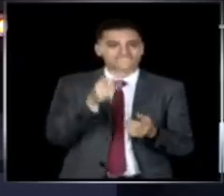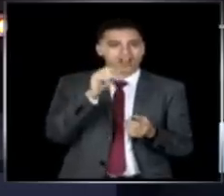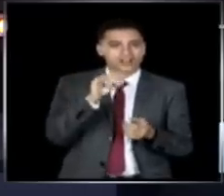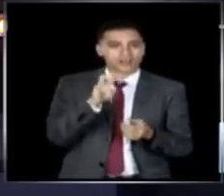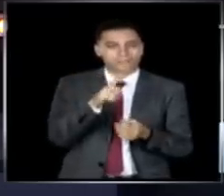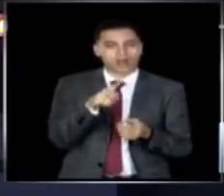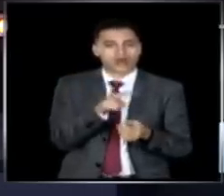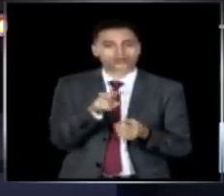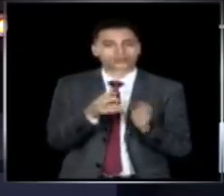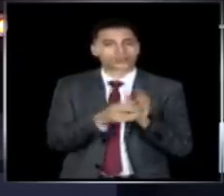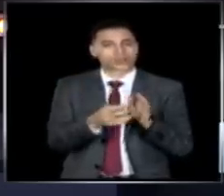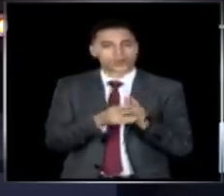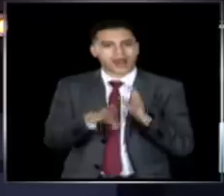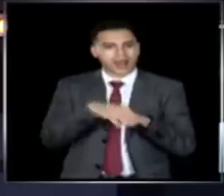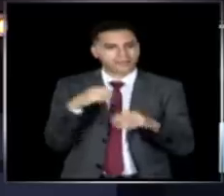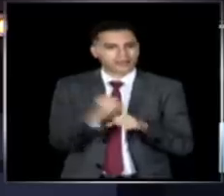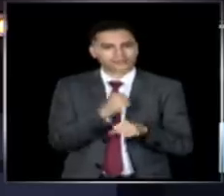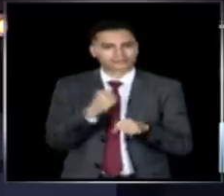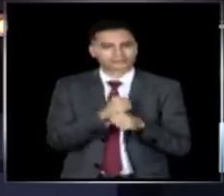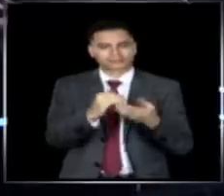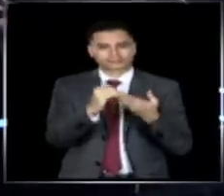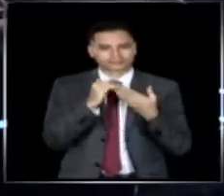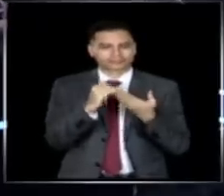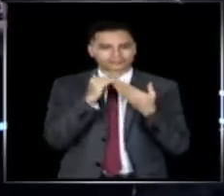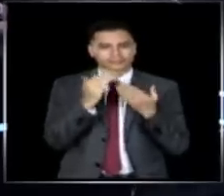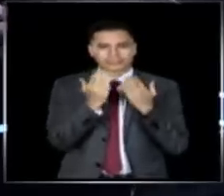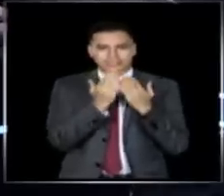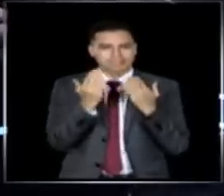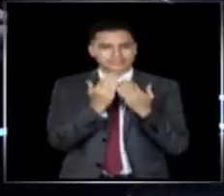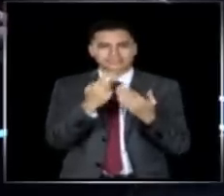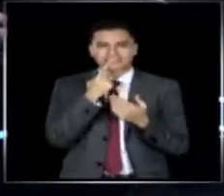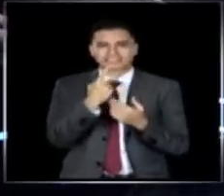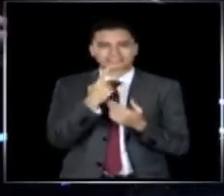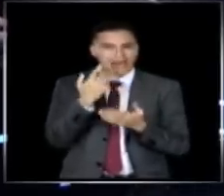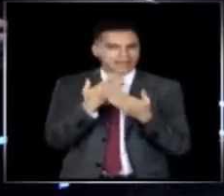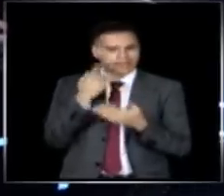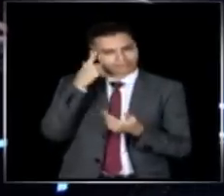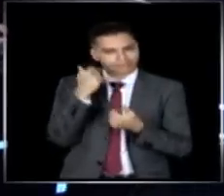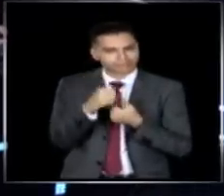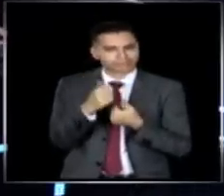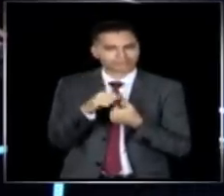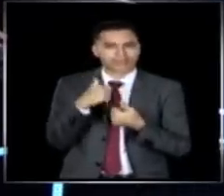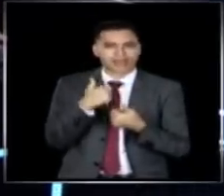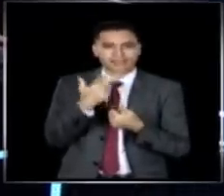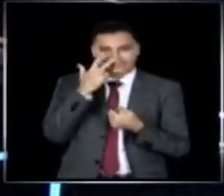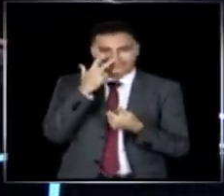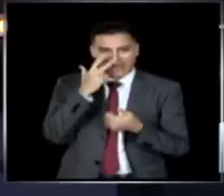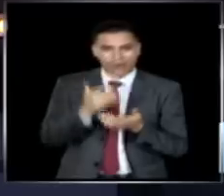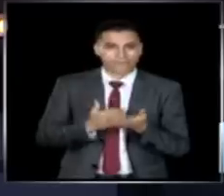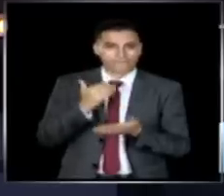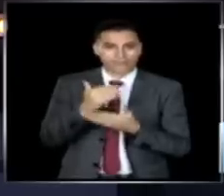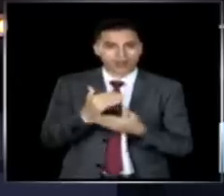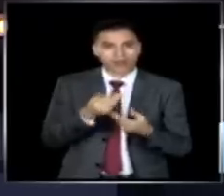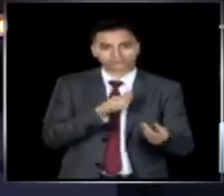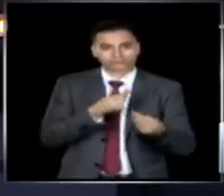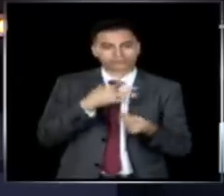يعني أكتر ناس عملوا فينا مجهود بيذاكروا تقريبا من سنة. احنا بعد ثالثة ثانوي على طول ابتدوا يجمعونا ونتواصل